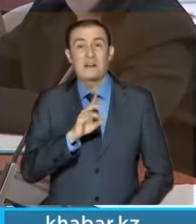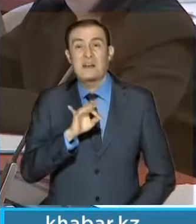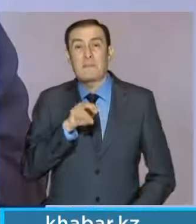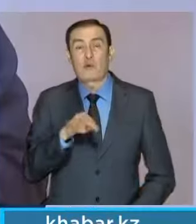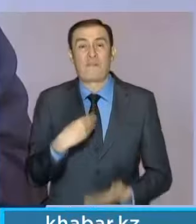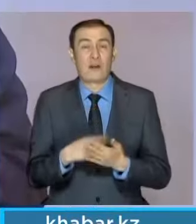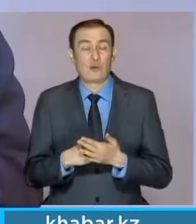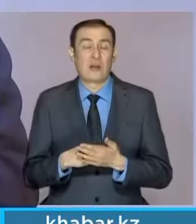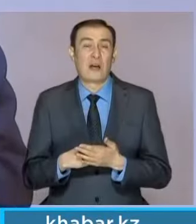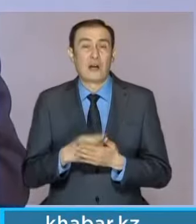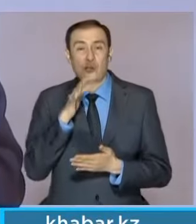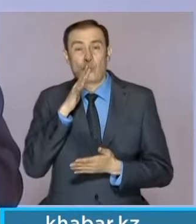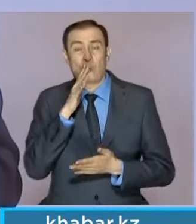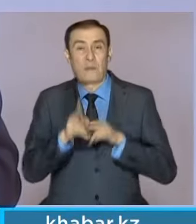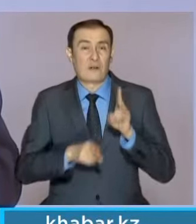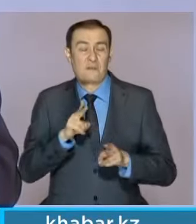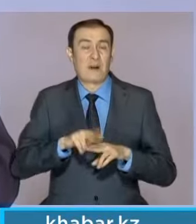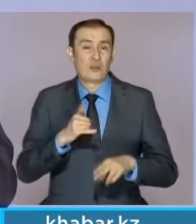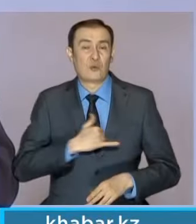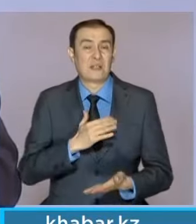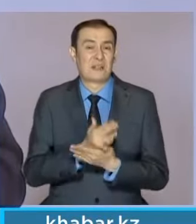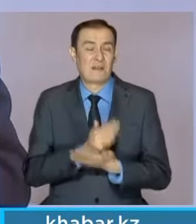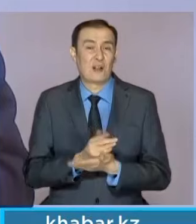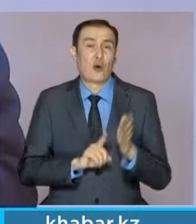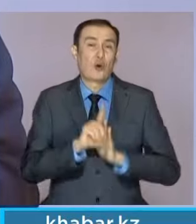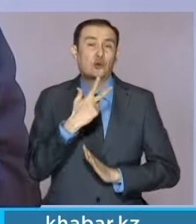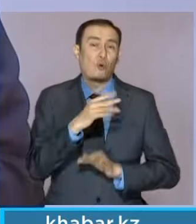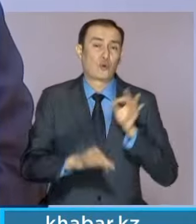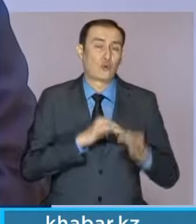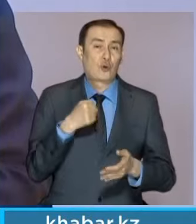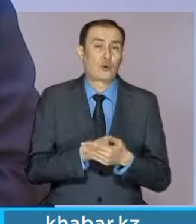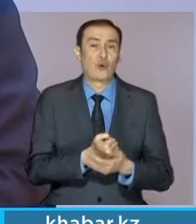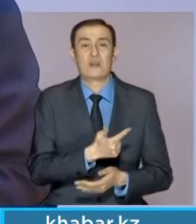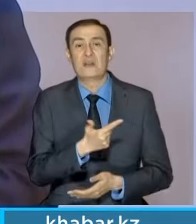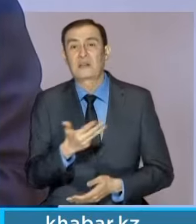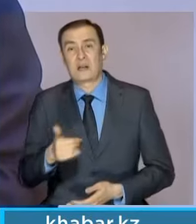В среднем срок их обращения в полицию у нас составляет от 3 суток до нескольких месяцев.